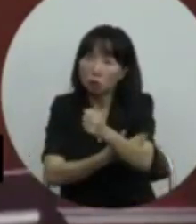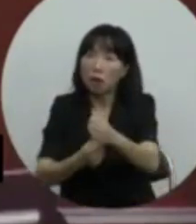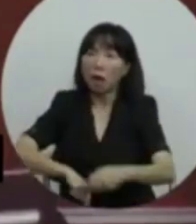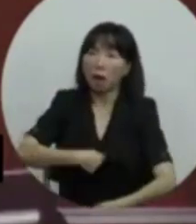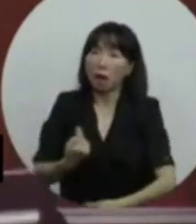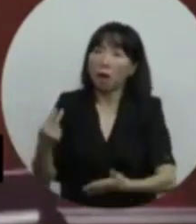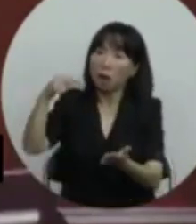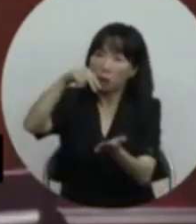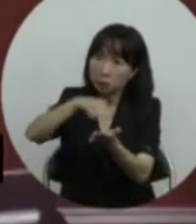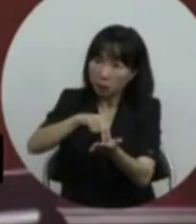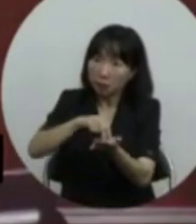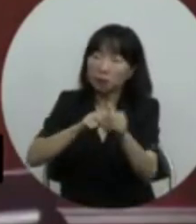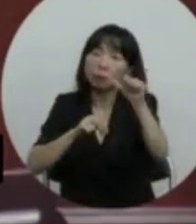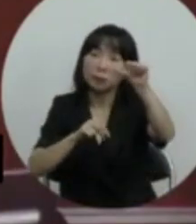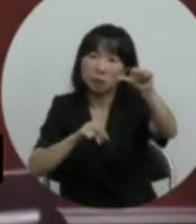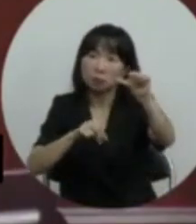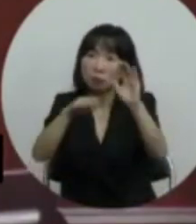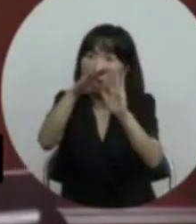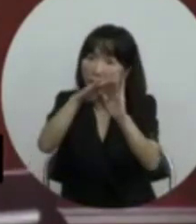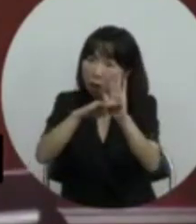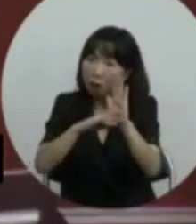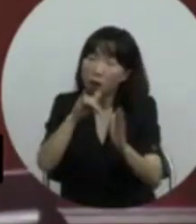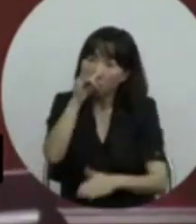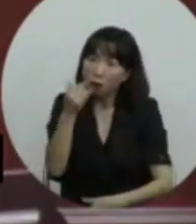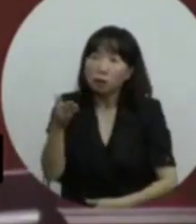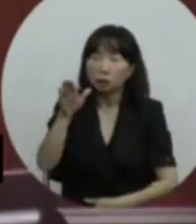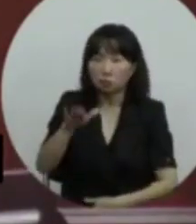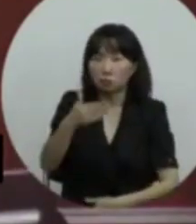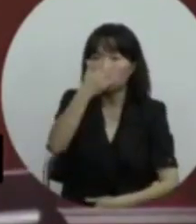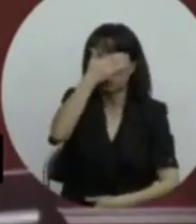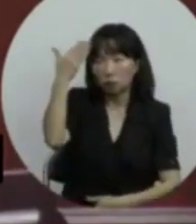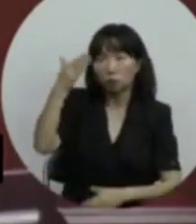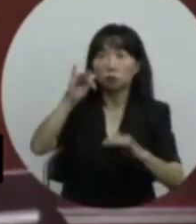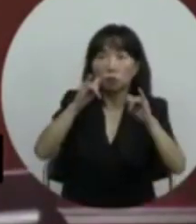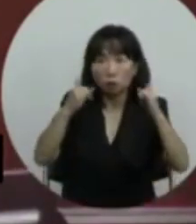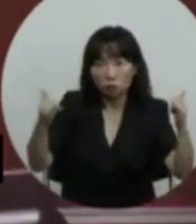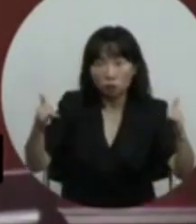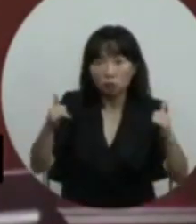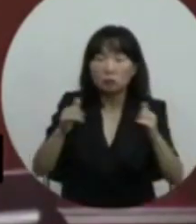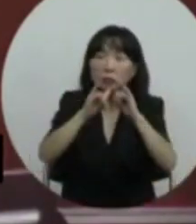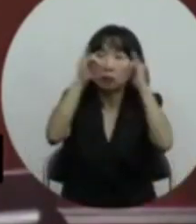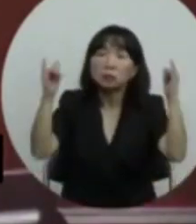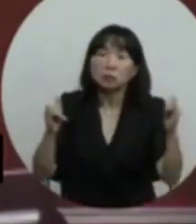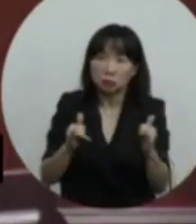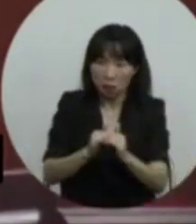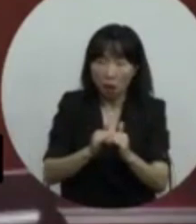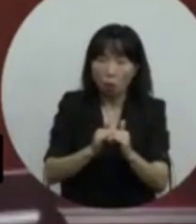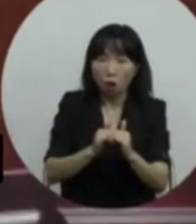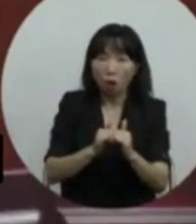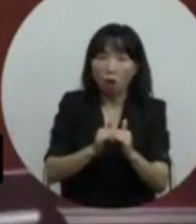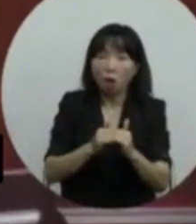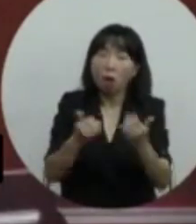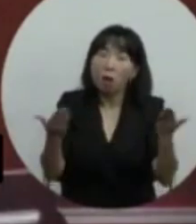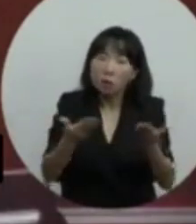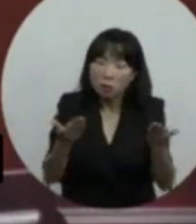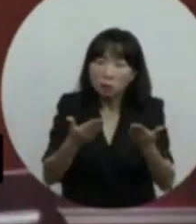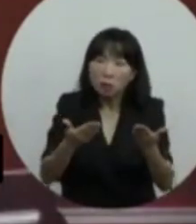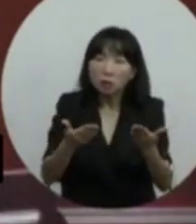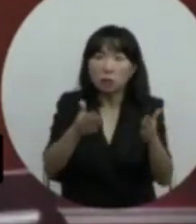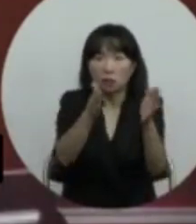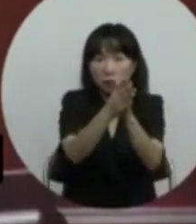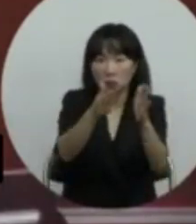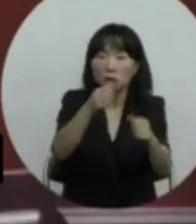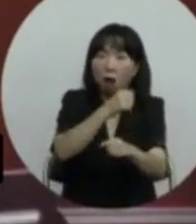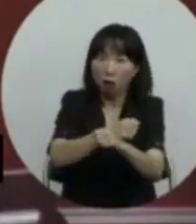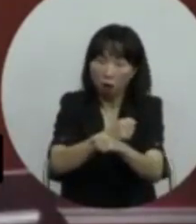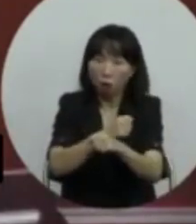분야로 세부적인 내용을 보면 청년층을 위한 사회경제 창업 등 일자리 창출을 위한 사회경제 청년